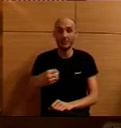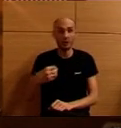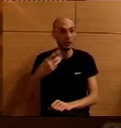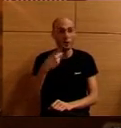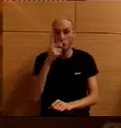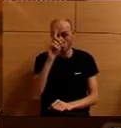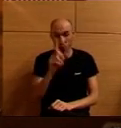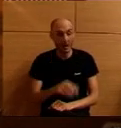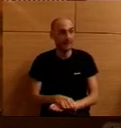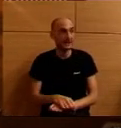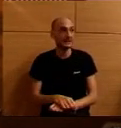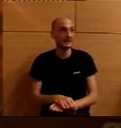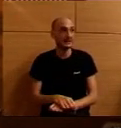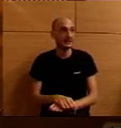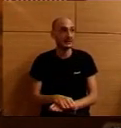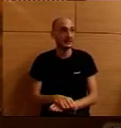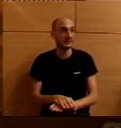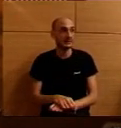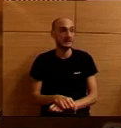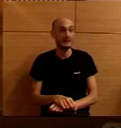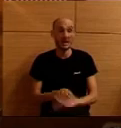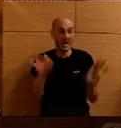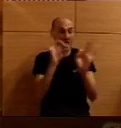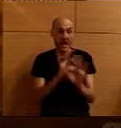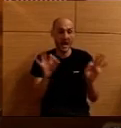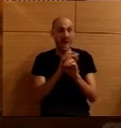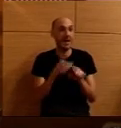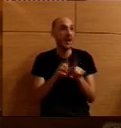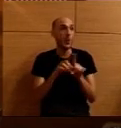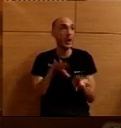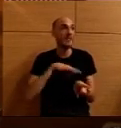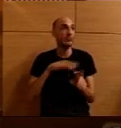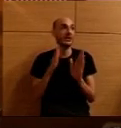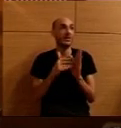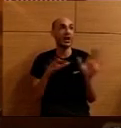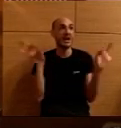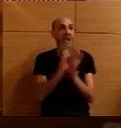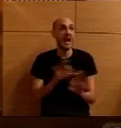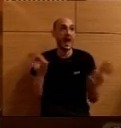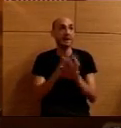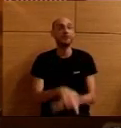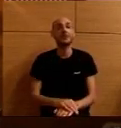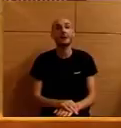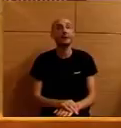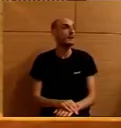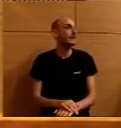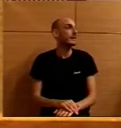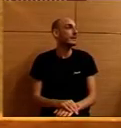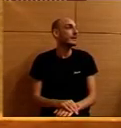personal de la Diputació de València. Res. Moltes gràcies, senyor president.